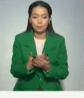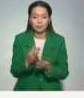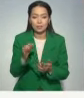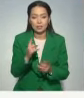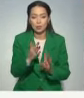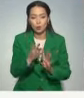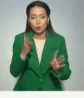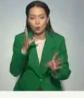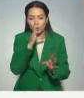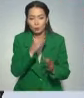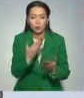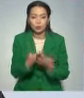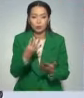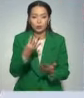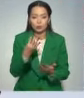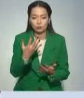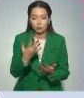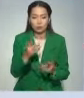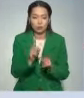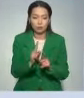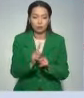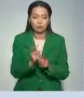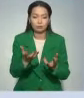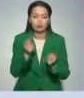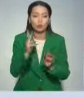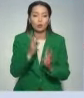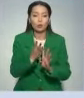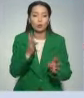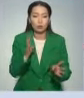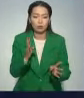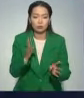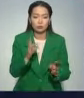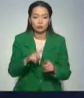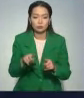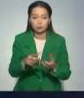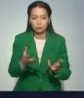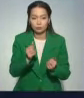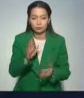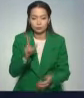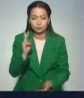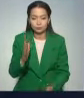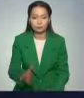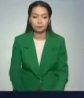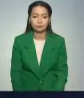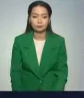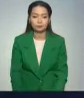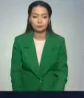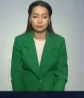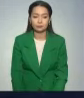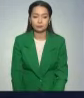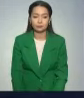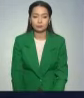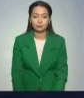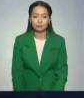очередников смогут получить квартиры заботятся и о том чтобы в домах зелентинцев было тепло 45